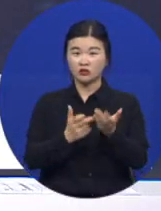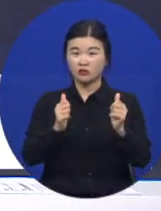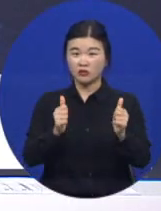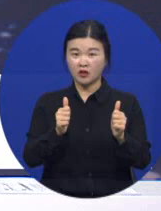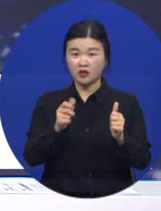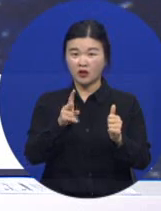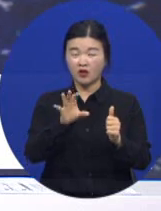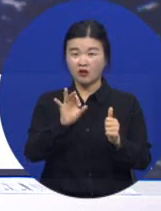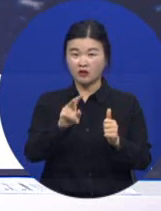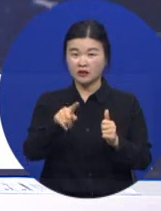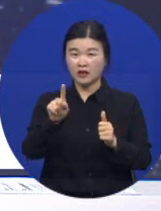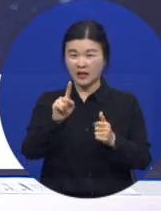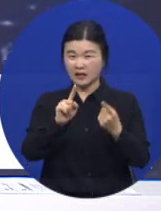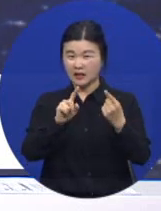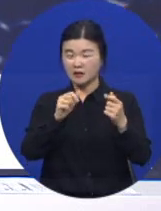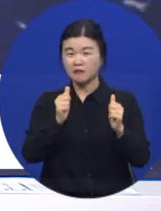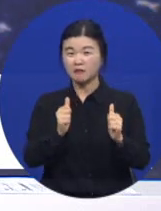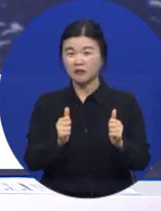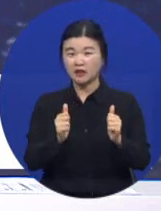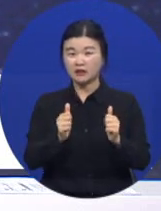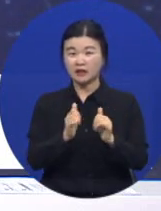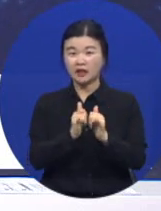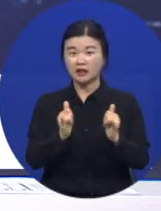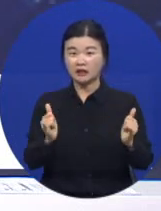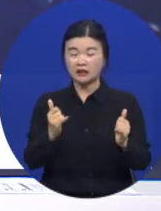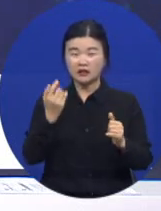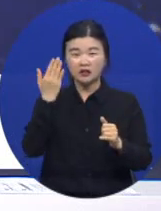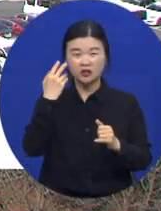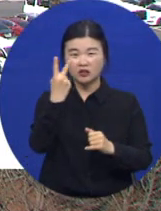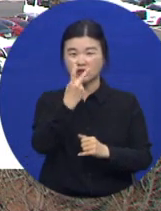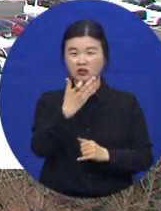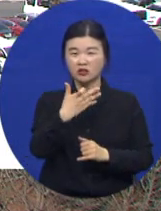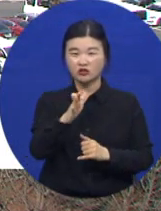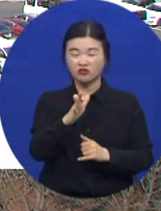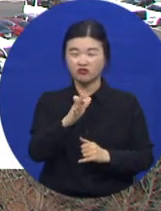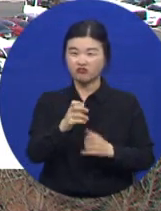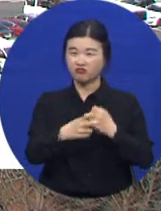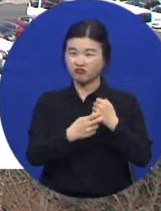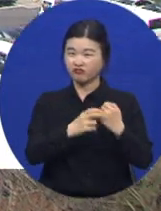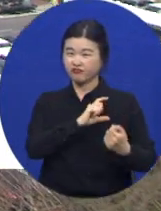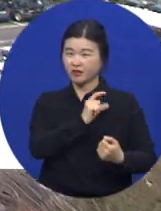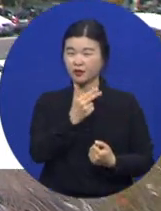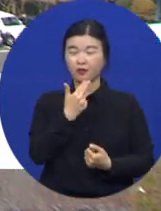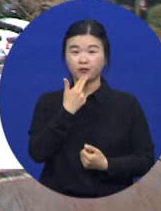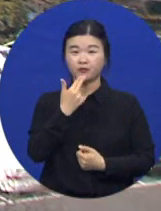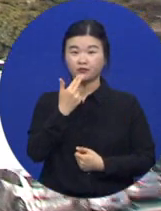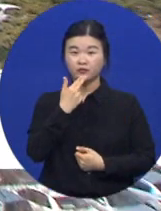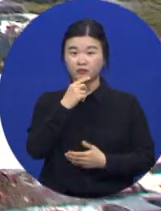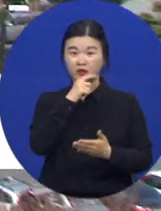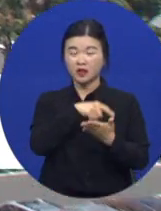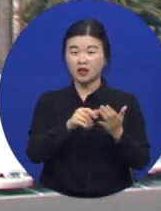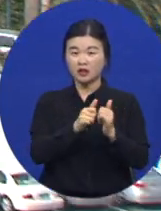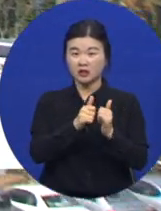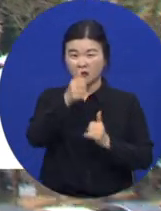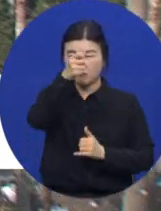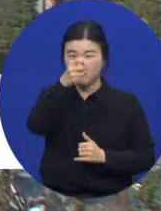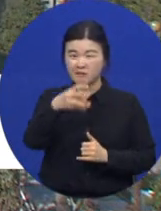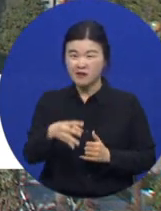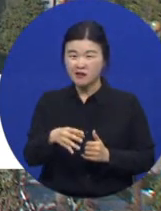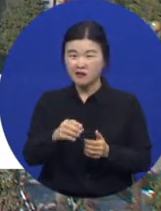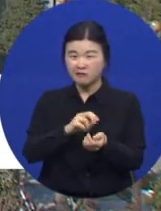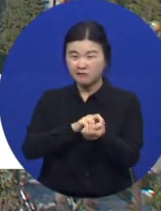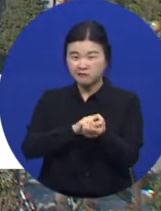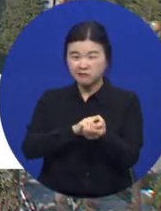제주지방법원 형사 1단독 신병직 부장판사는 지난 2019년 의료 면허 없이 피해자에게 수차례